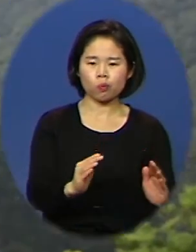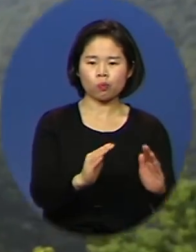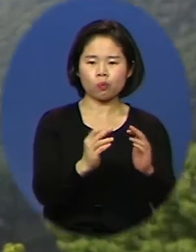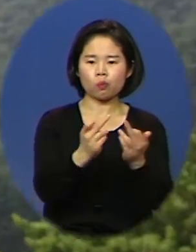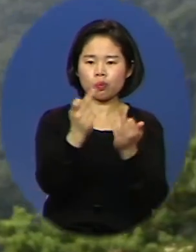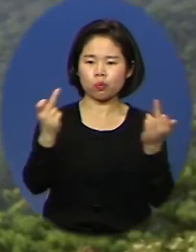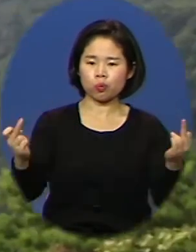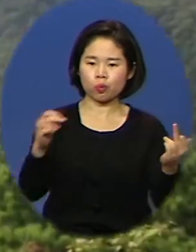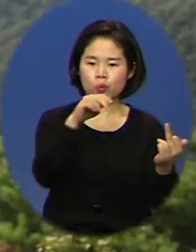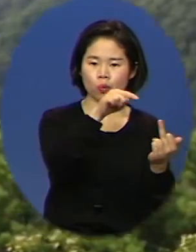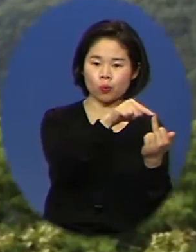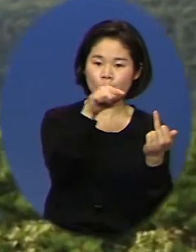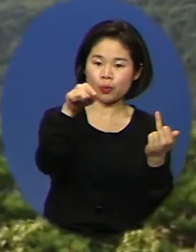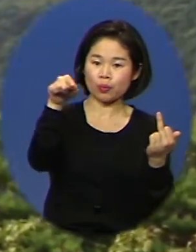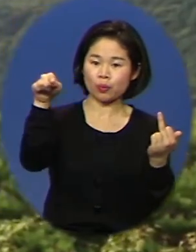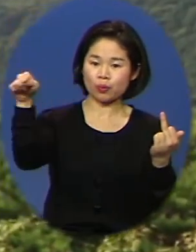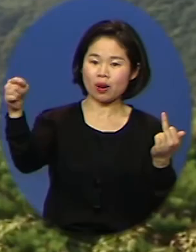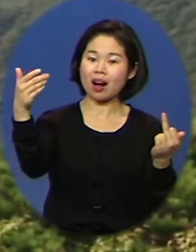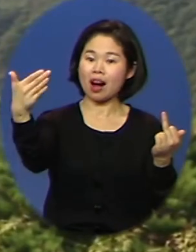한눈에 들어왔습니다.